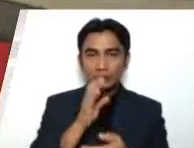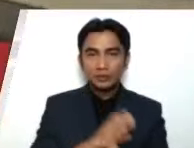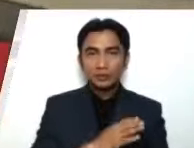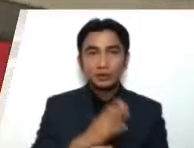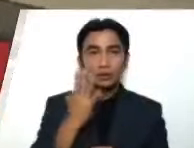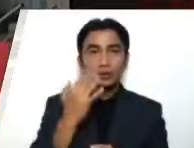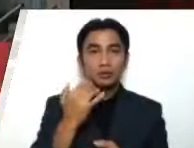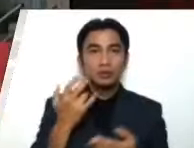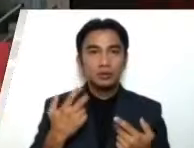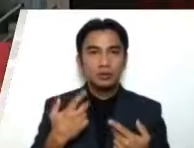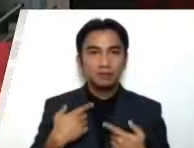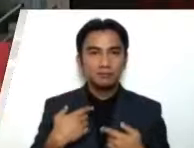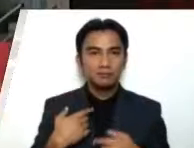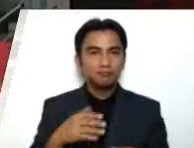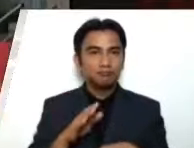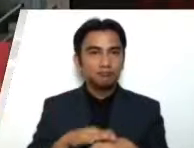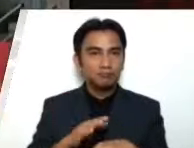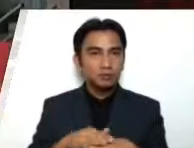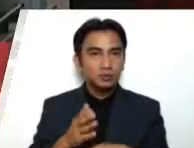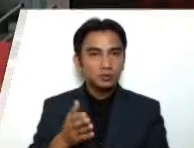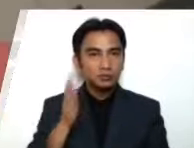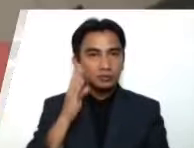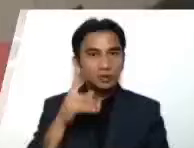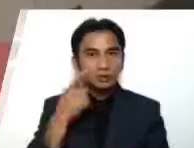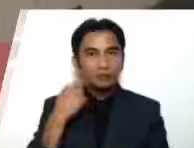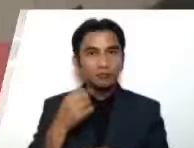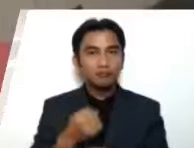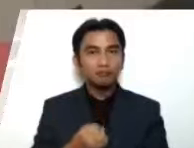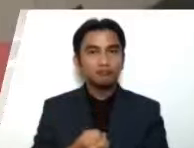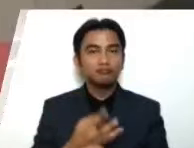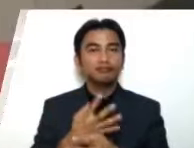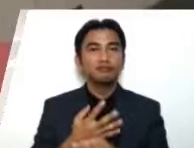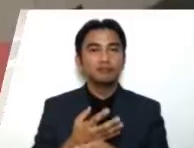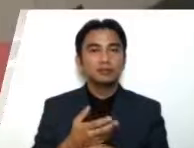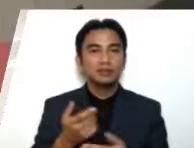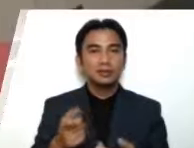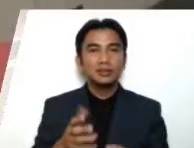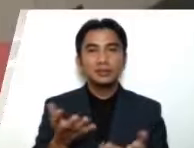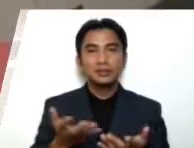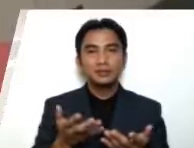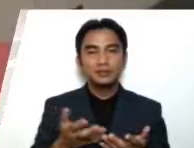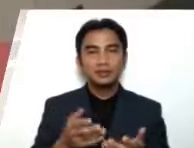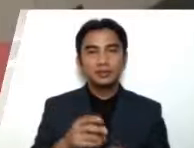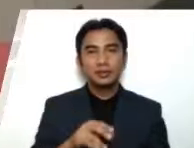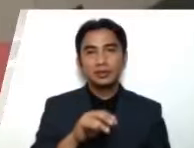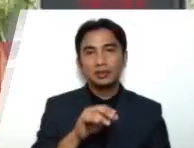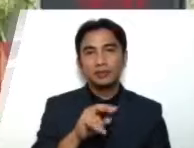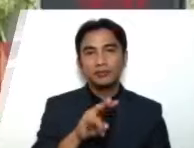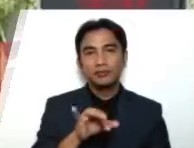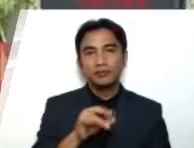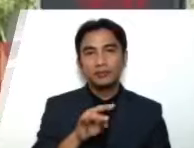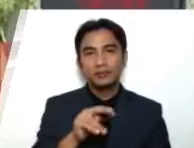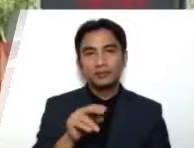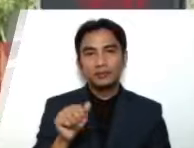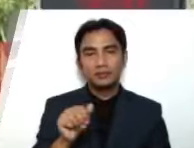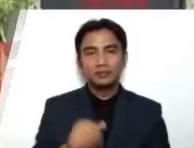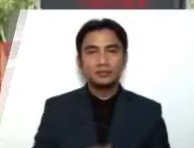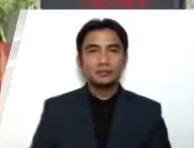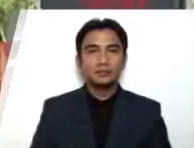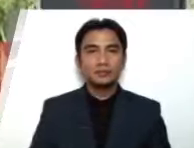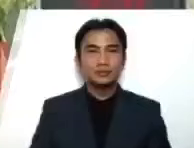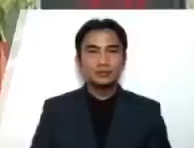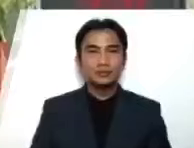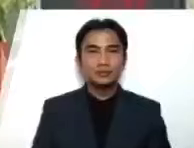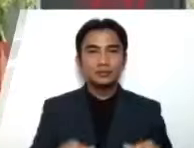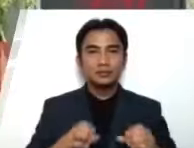terrorist attack sa kinanselang concert niya sa Vienna, Austria. Lars Santiago nagbabalita